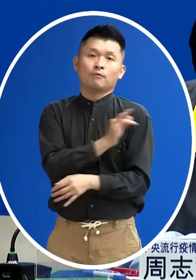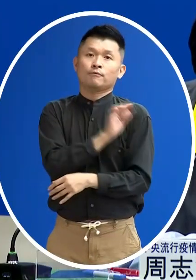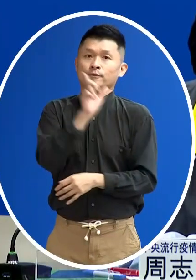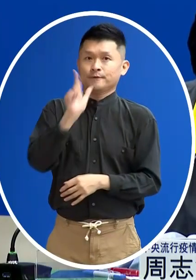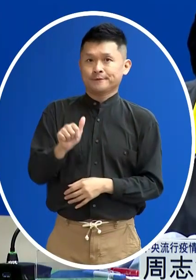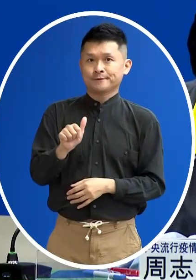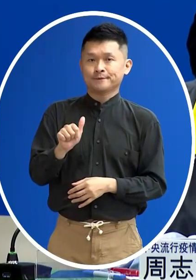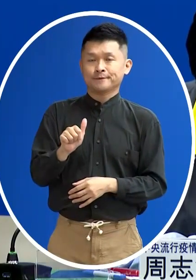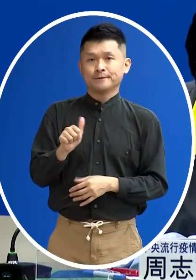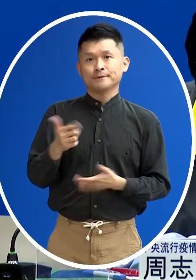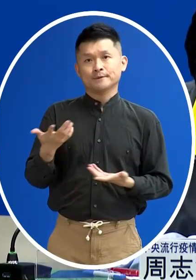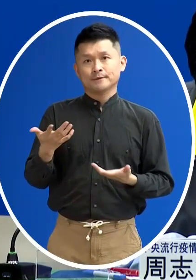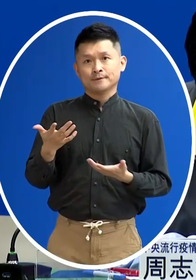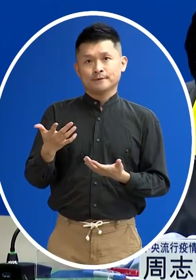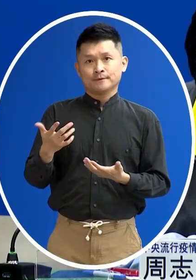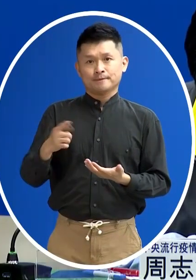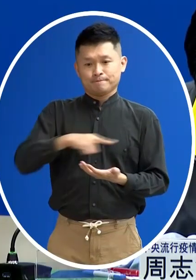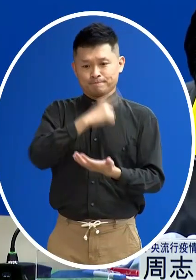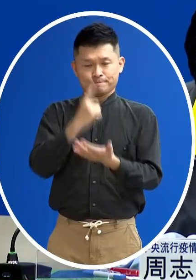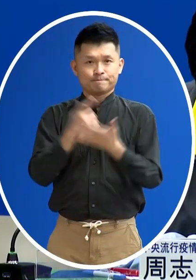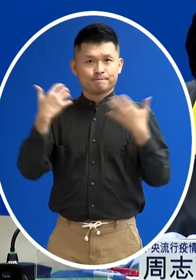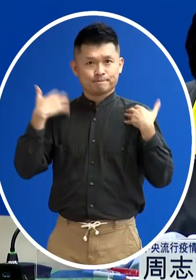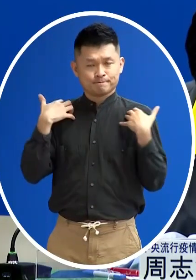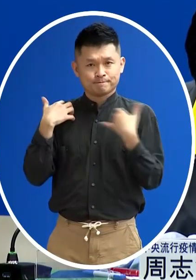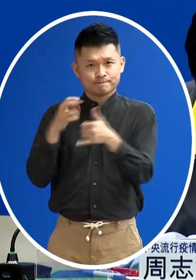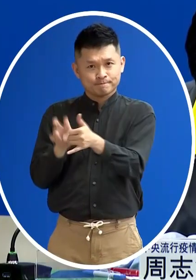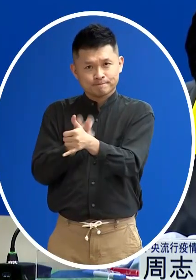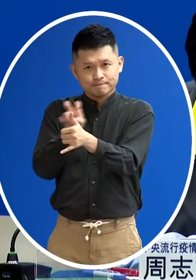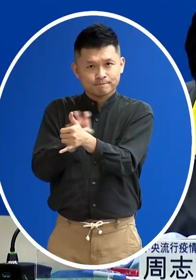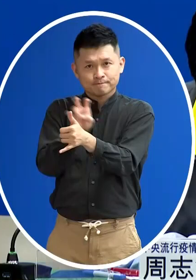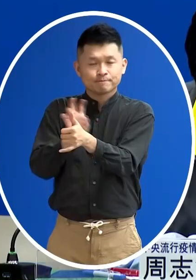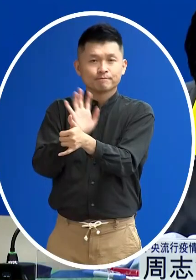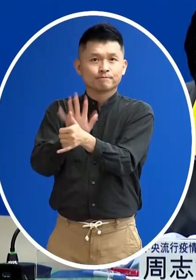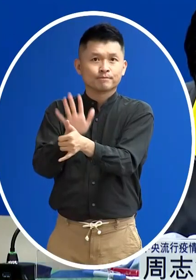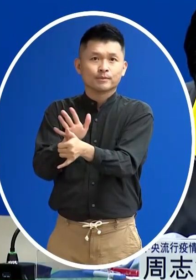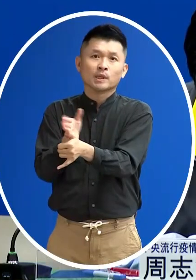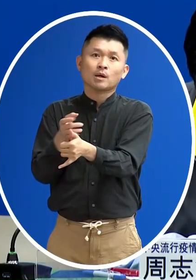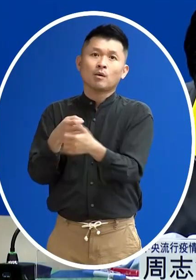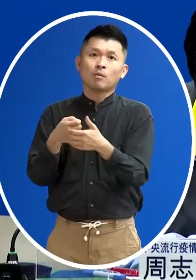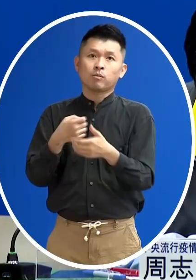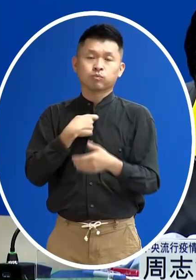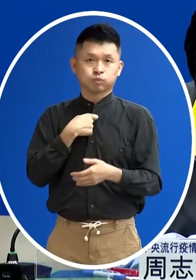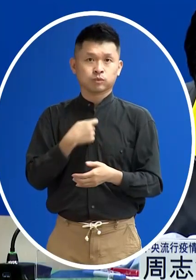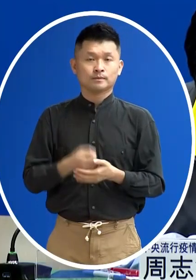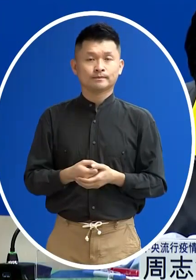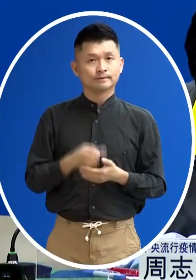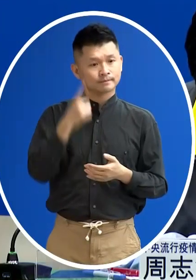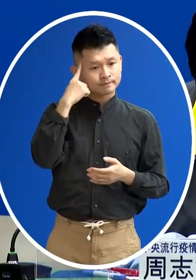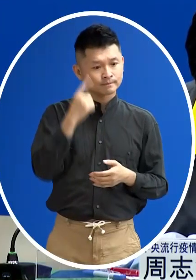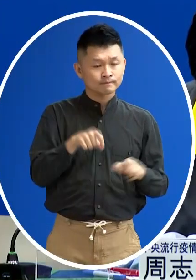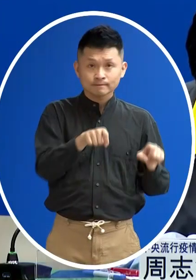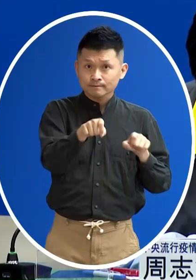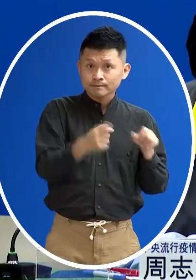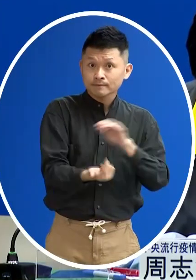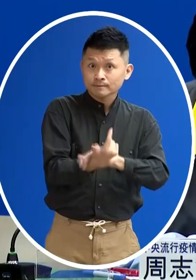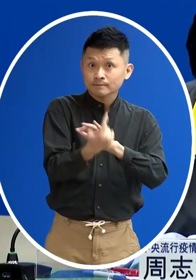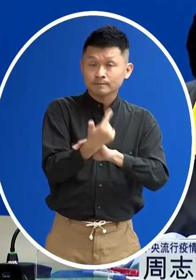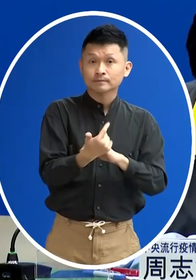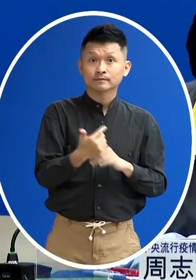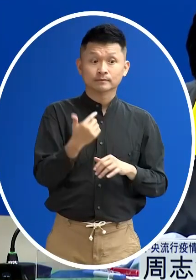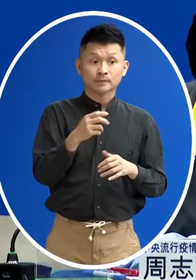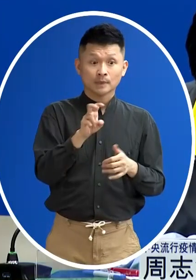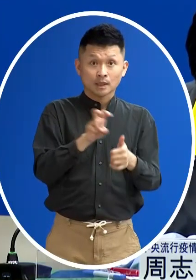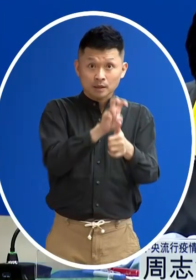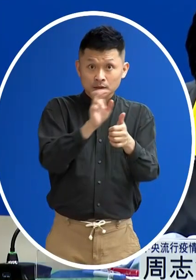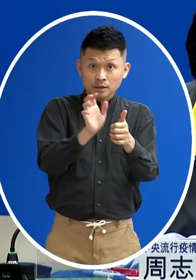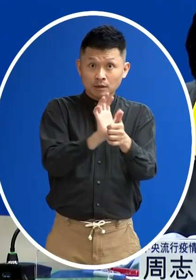要等于说全责来做护理，全责护理，所以我们会赶快来研议，就是开放这个经过训练的照